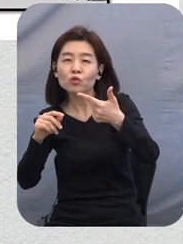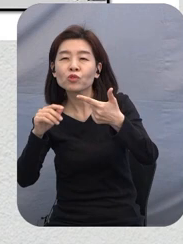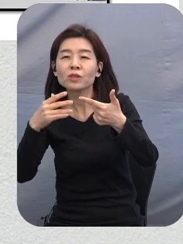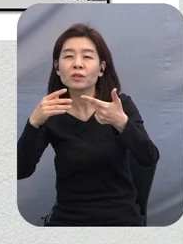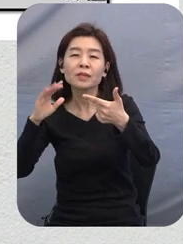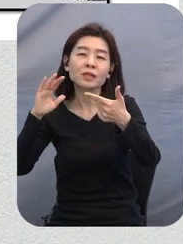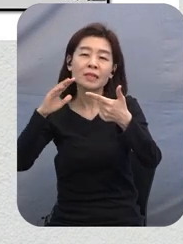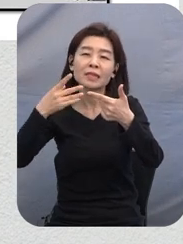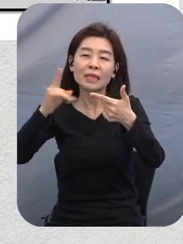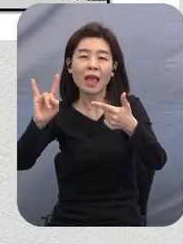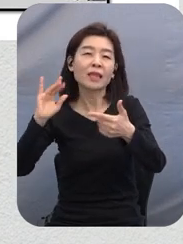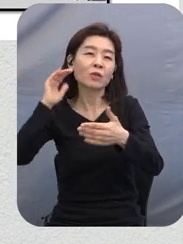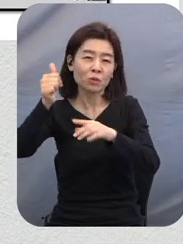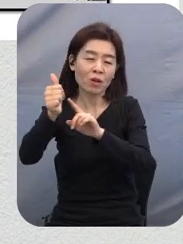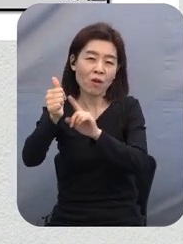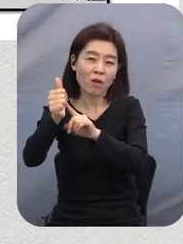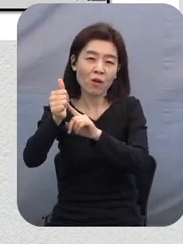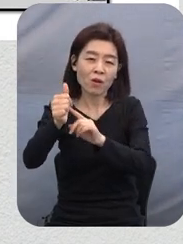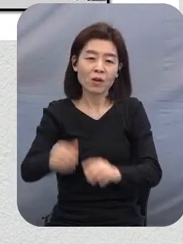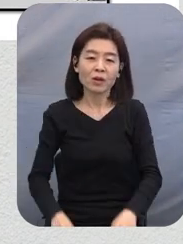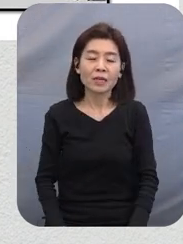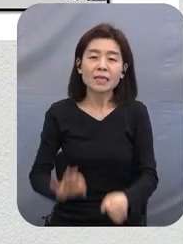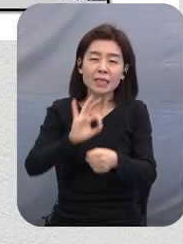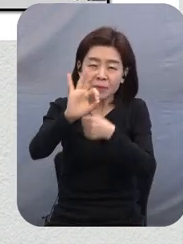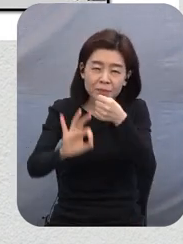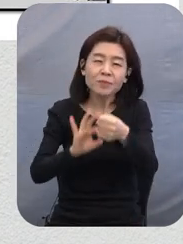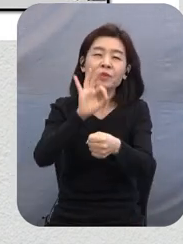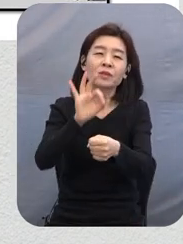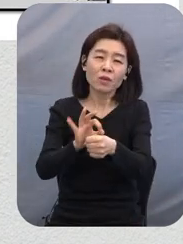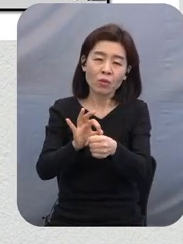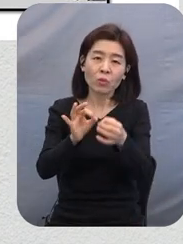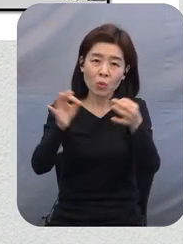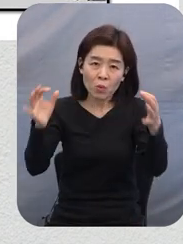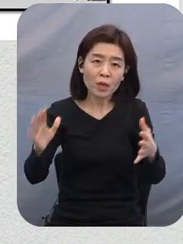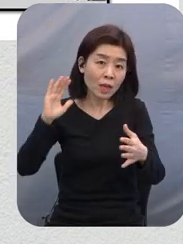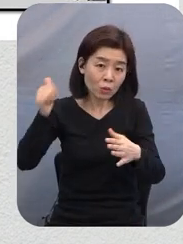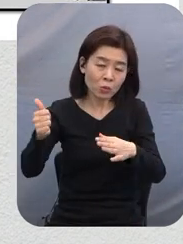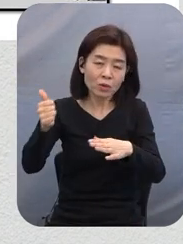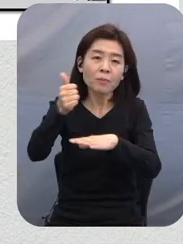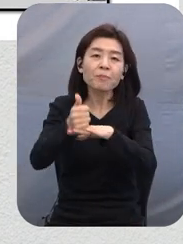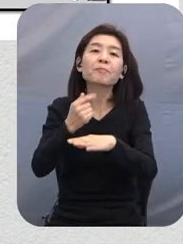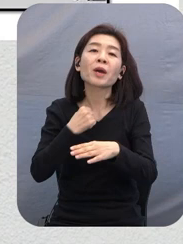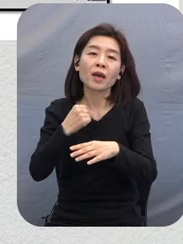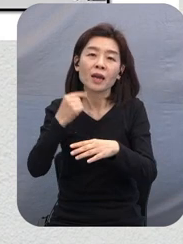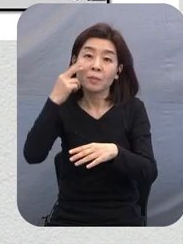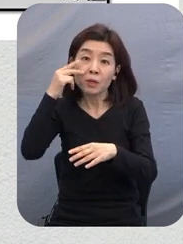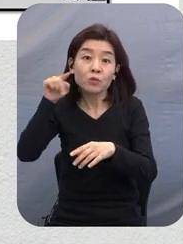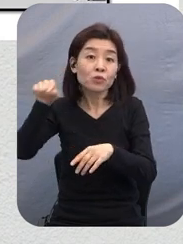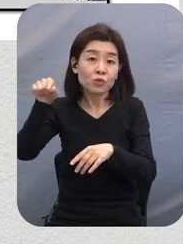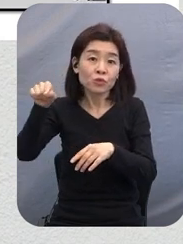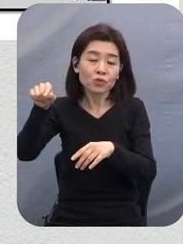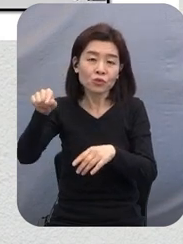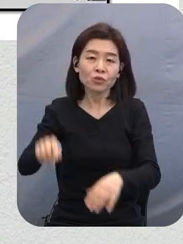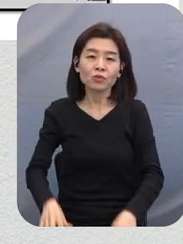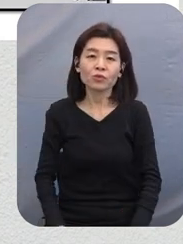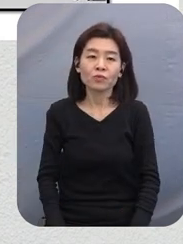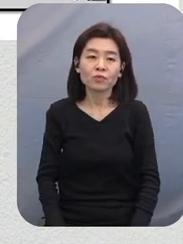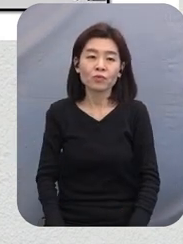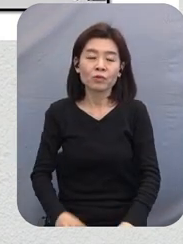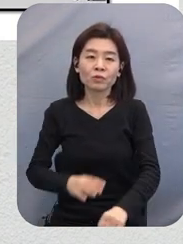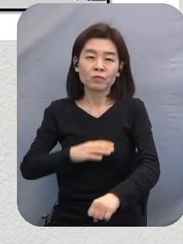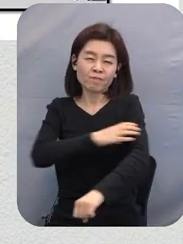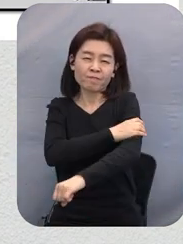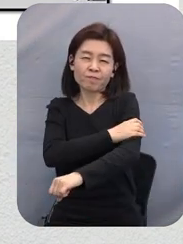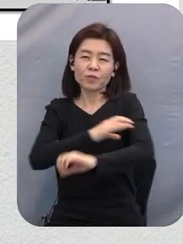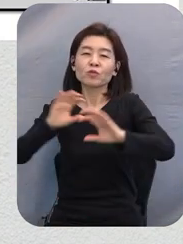초반에 거의 10년 가까이 미국 대통령을 했어요. 근데 이 시기가 미국이 제국주의 국가가 되는 굉장히